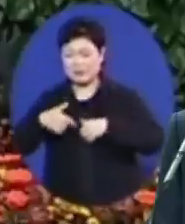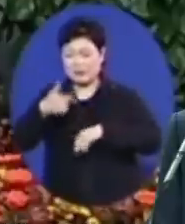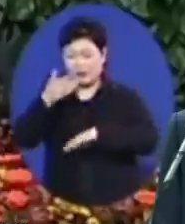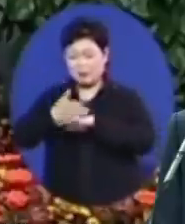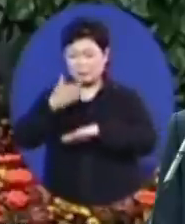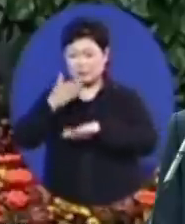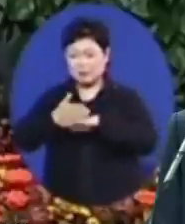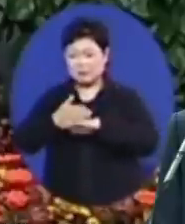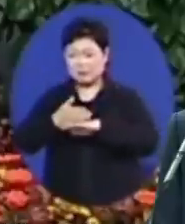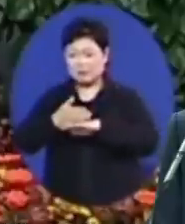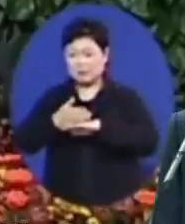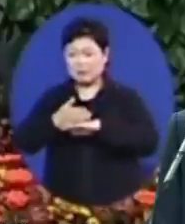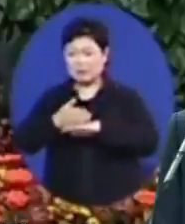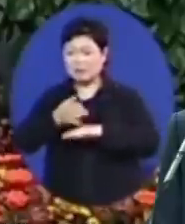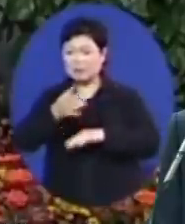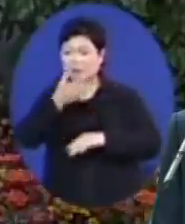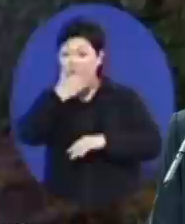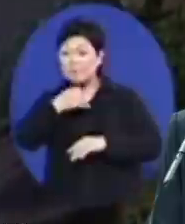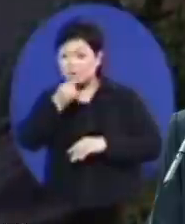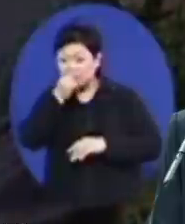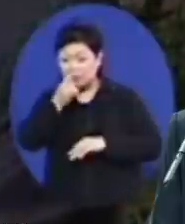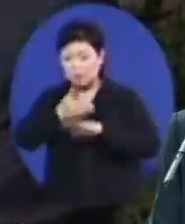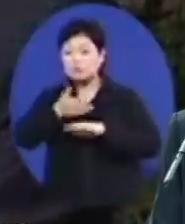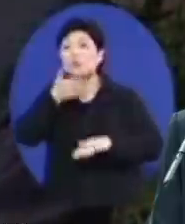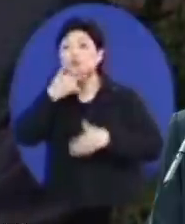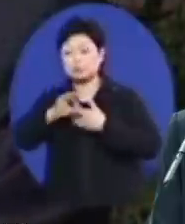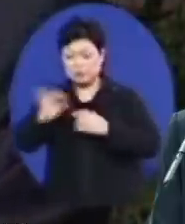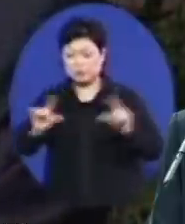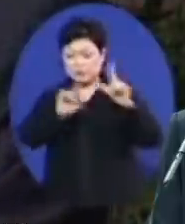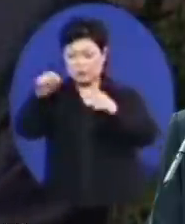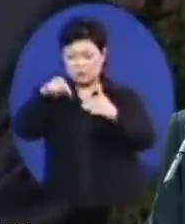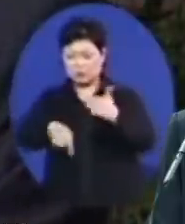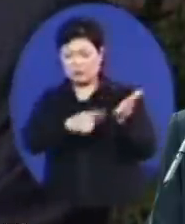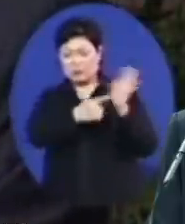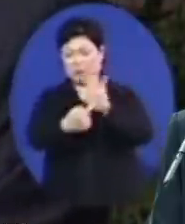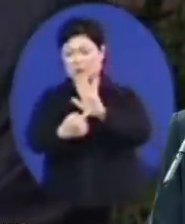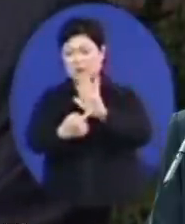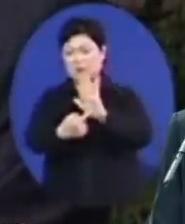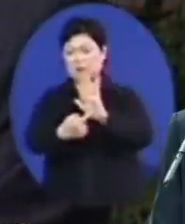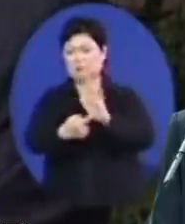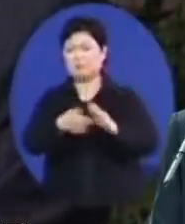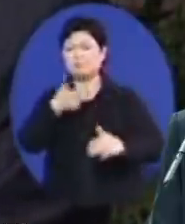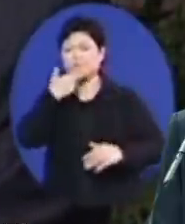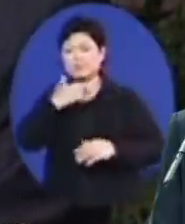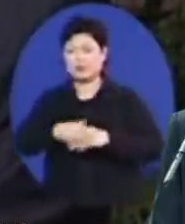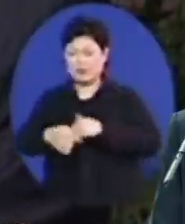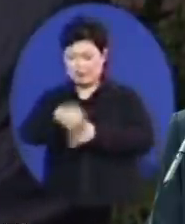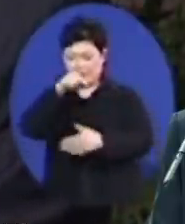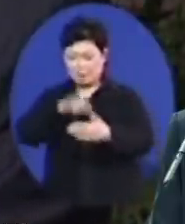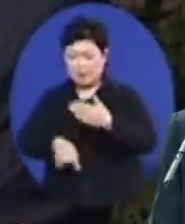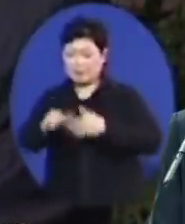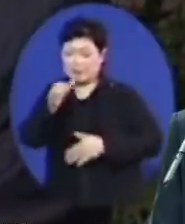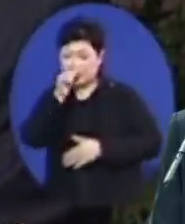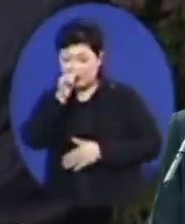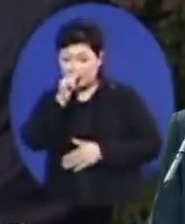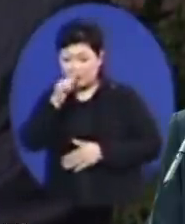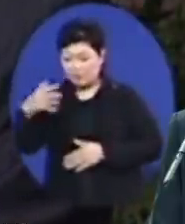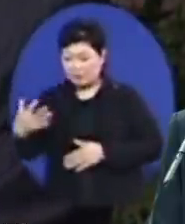있으나 감사하지 않으면 우리 생활 속에 나타나지 않습니다. 마음에 있는 것으로